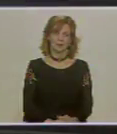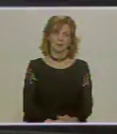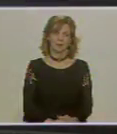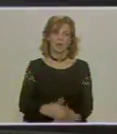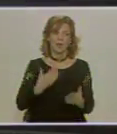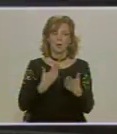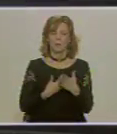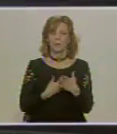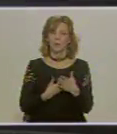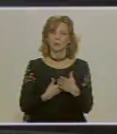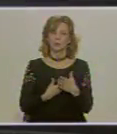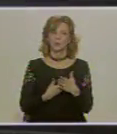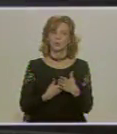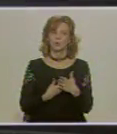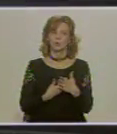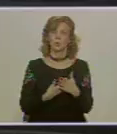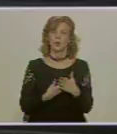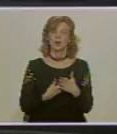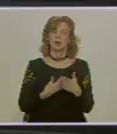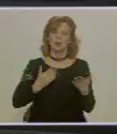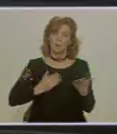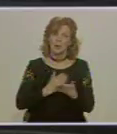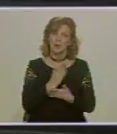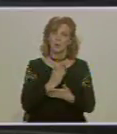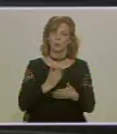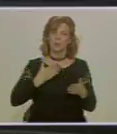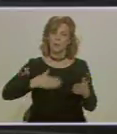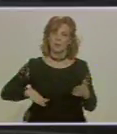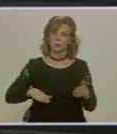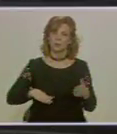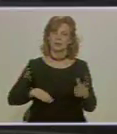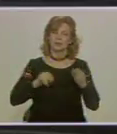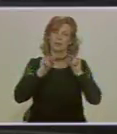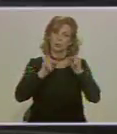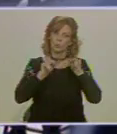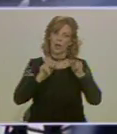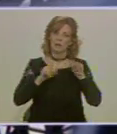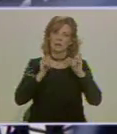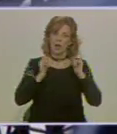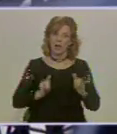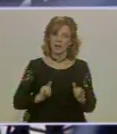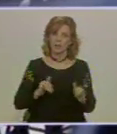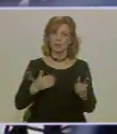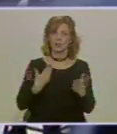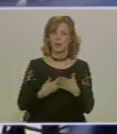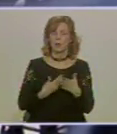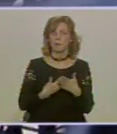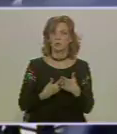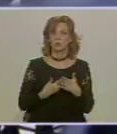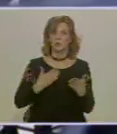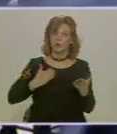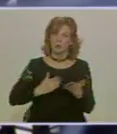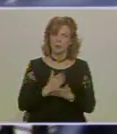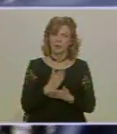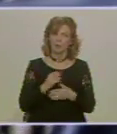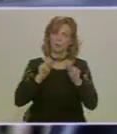pentru implicarea în sistemul educațional, atât local cât și la nivel național, pentru dăruința cu care domnul